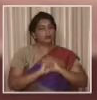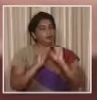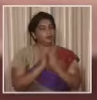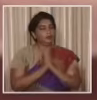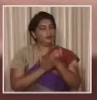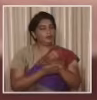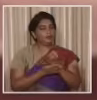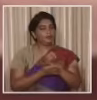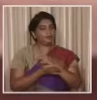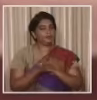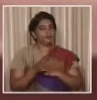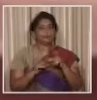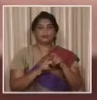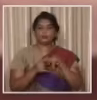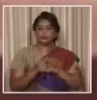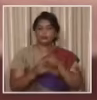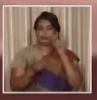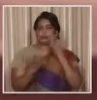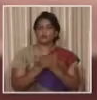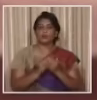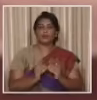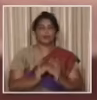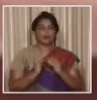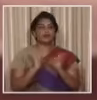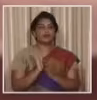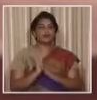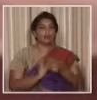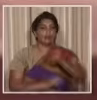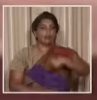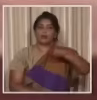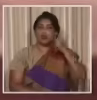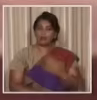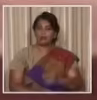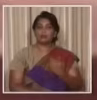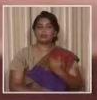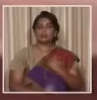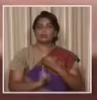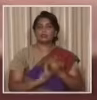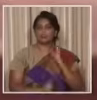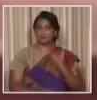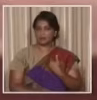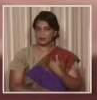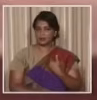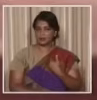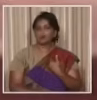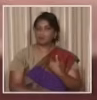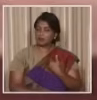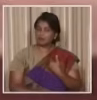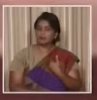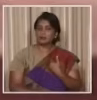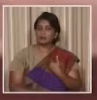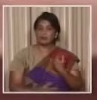ලිපි ප්‍රාදේශීය ලේකම්වරිය ඉදිරිපත් කළා තිබුණේ සංවර්ධන කමිටුවේගත් තීන්දුව අනුව කියලා. ඒතකොට මම තමයි සභාපතිවරයා. ඒ නිසා මම